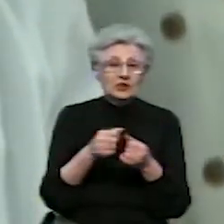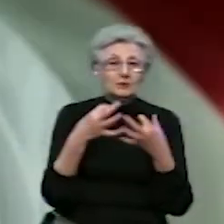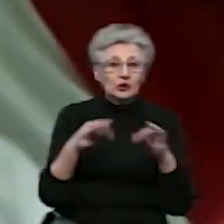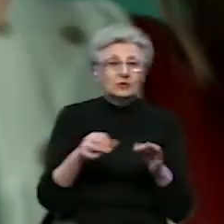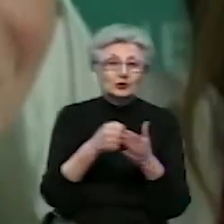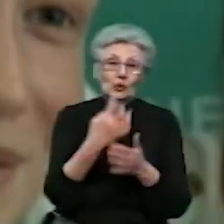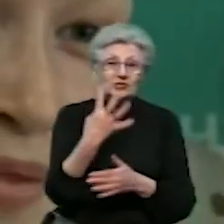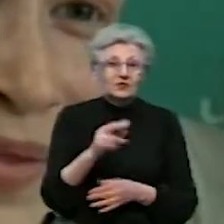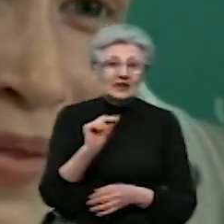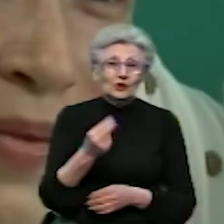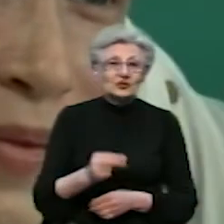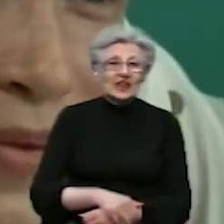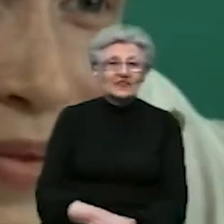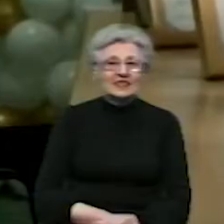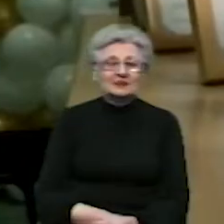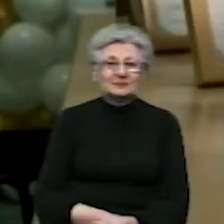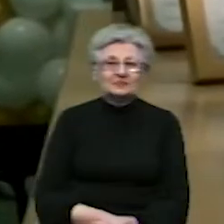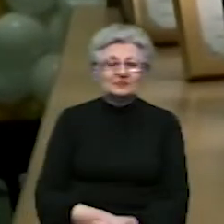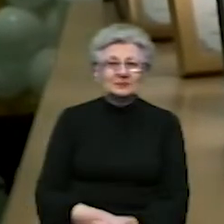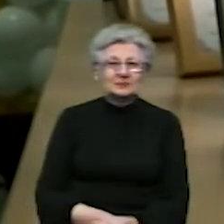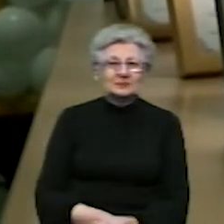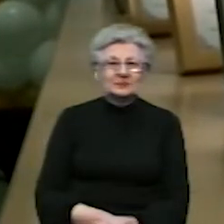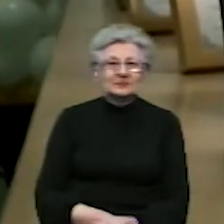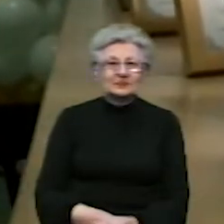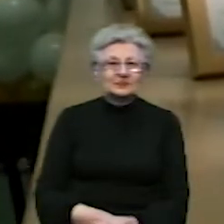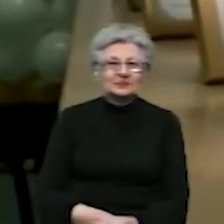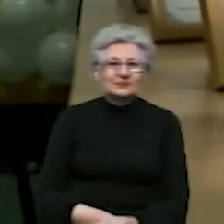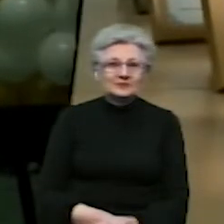Христина Тимофійчук, Вікторія Танасійчук, Володимир Дорош. Новини на